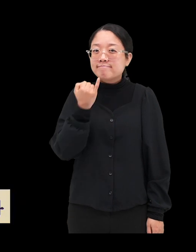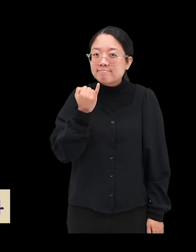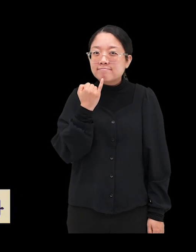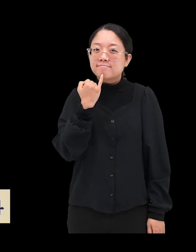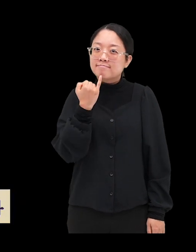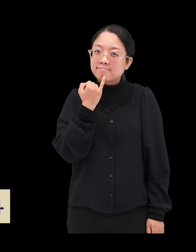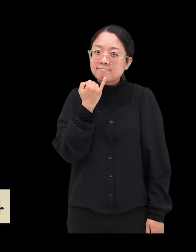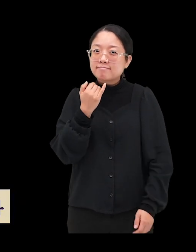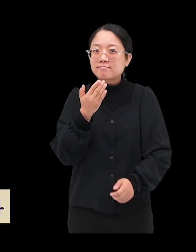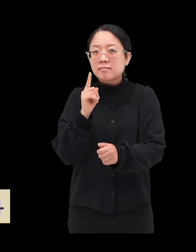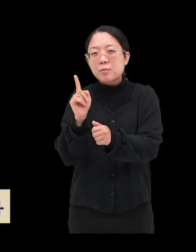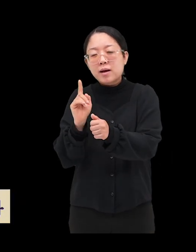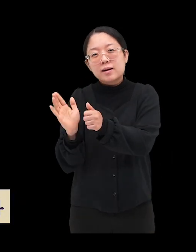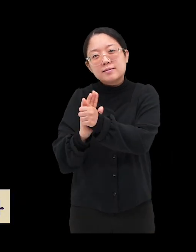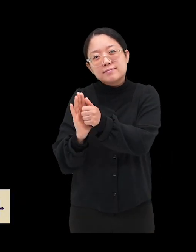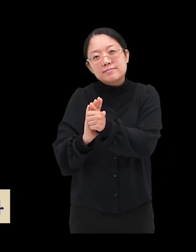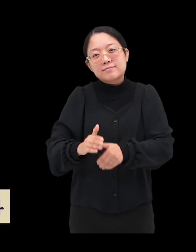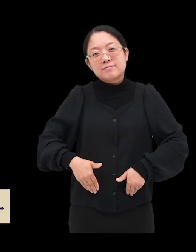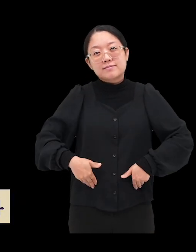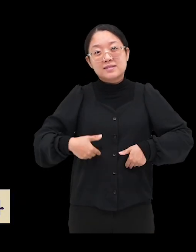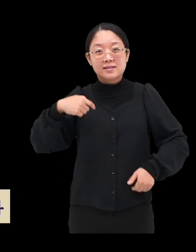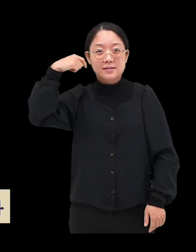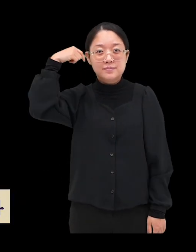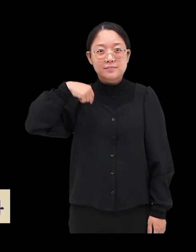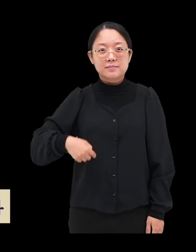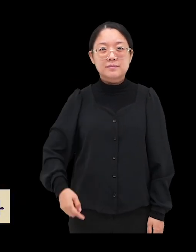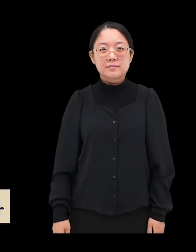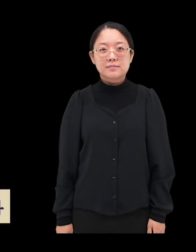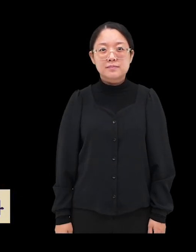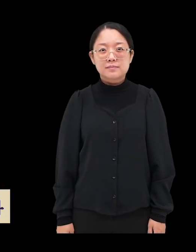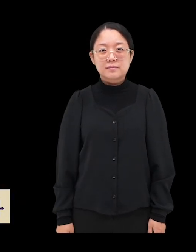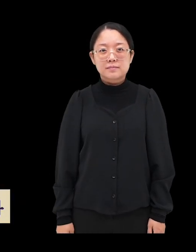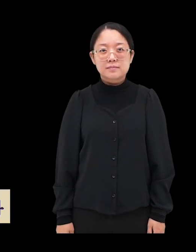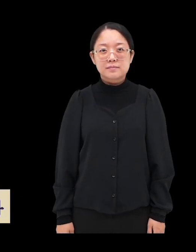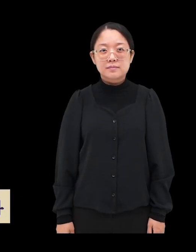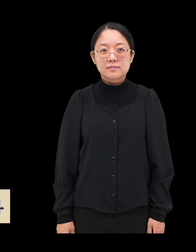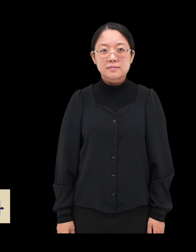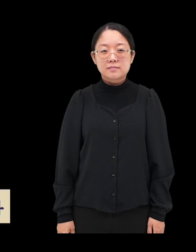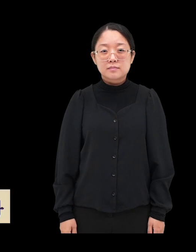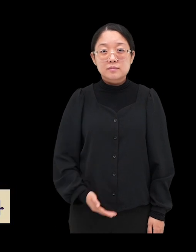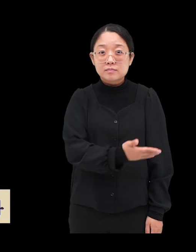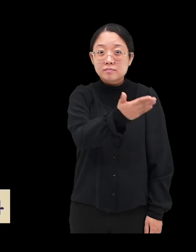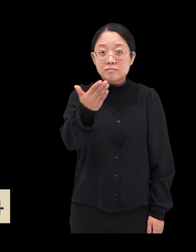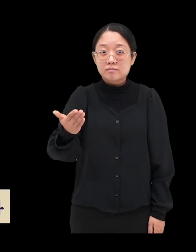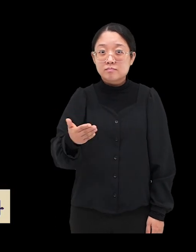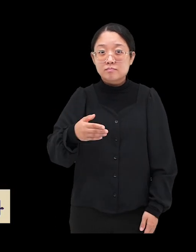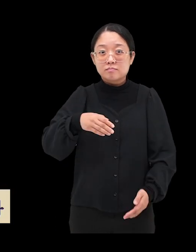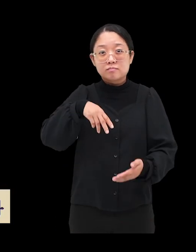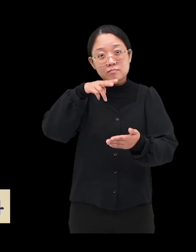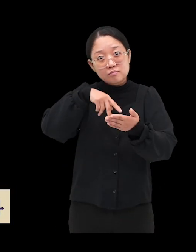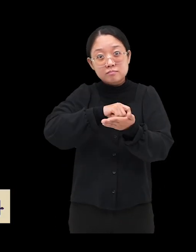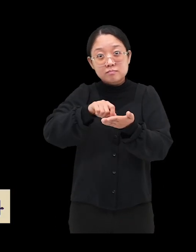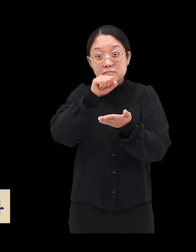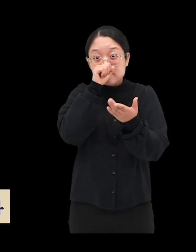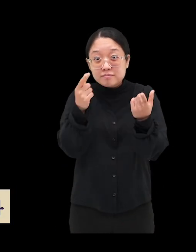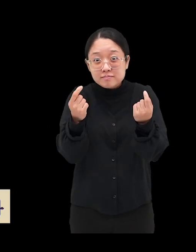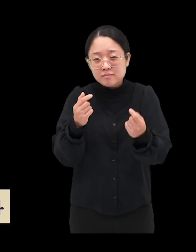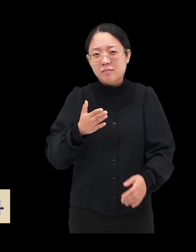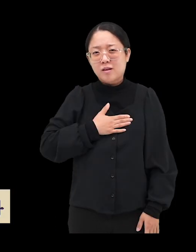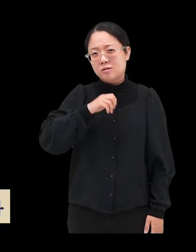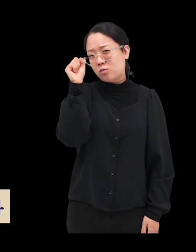듯한 위로를 받게 되는데요. 여러분 읽고 쓰는 거 좋아하시죠? 저도 좋아합니다. 그래서 우리가 많이